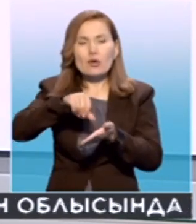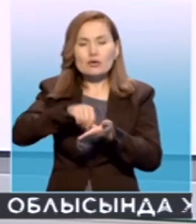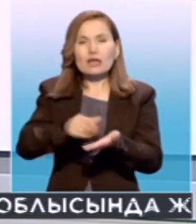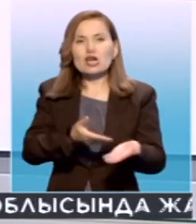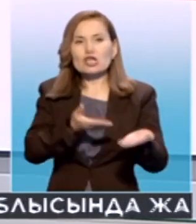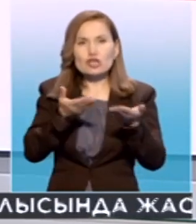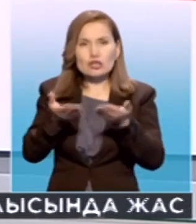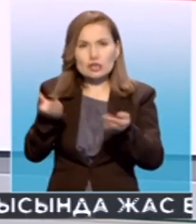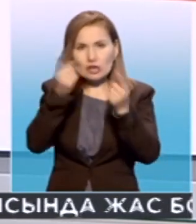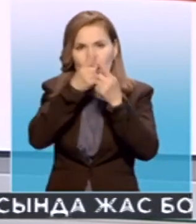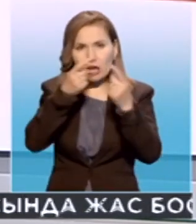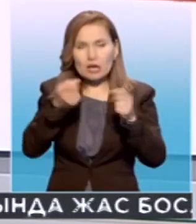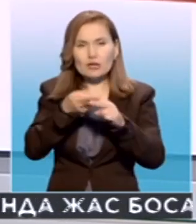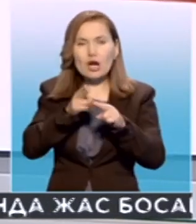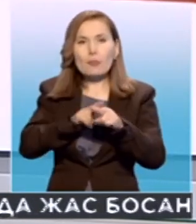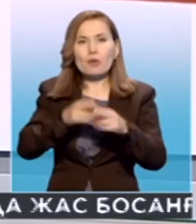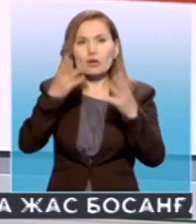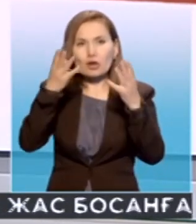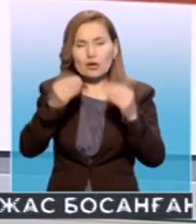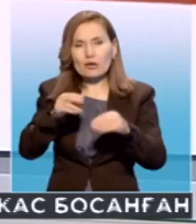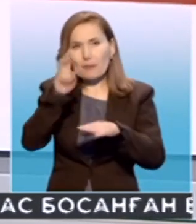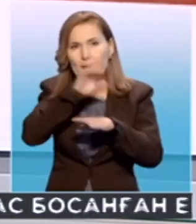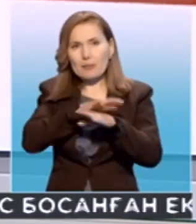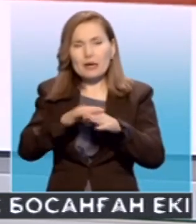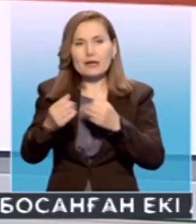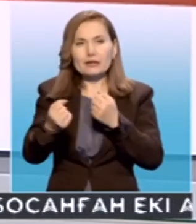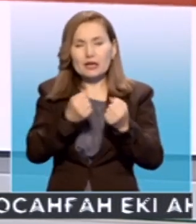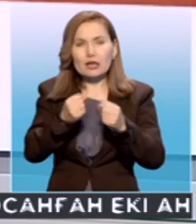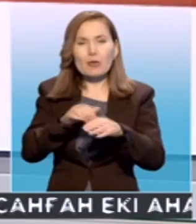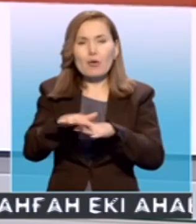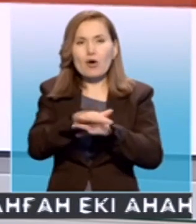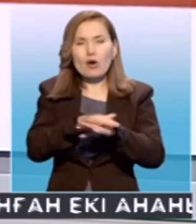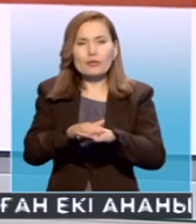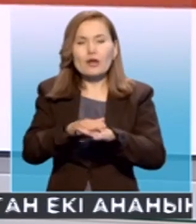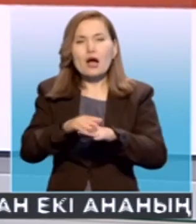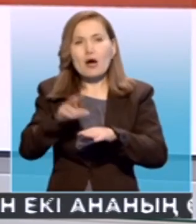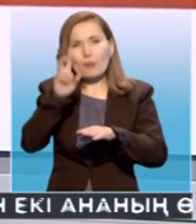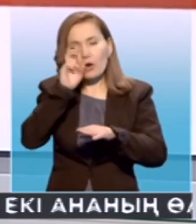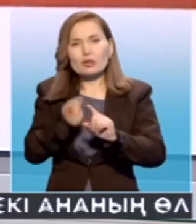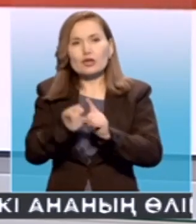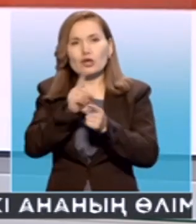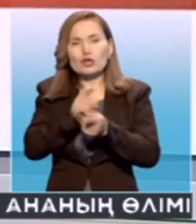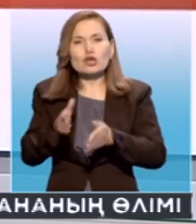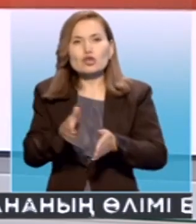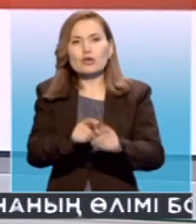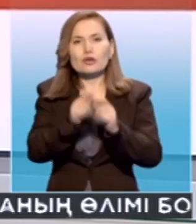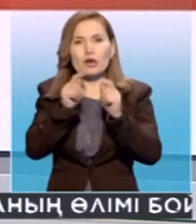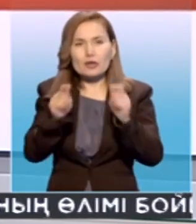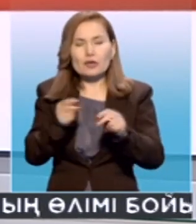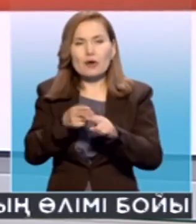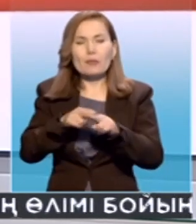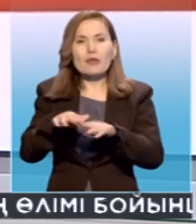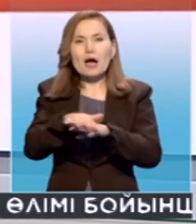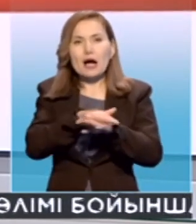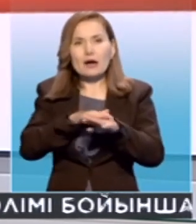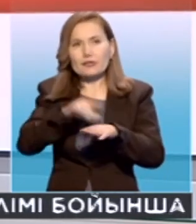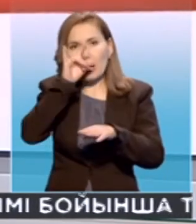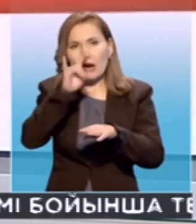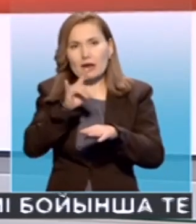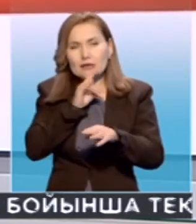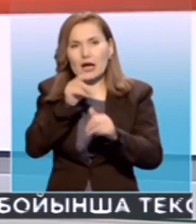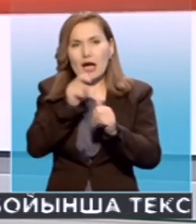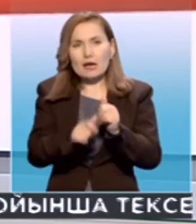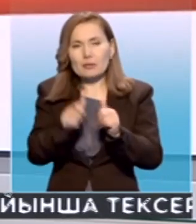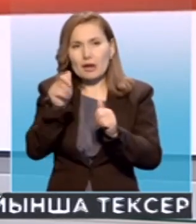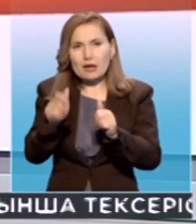шақырды. Себебі бұл күн мемлекетті нығайтып, қоғамның тың серпінмен дамуына жол ашады. Ал оған ықпал ету ел азаматтарының